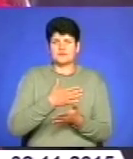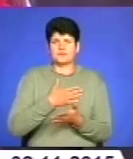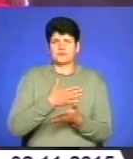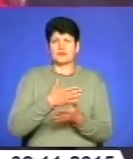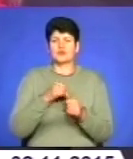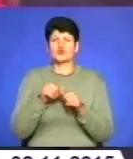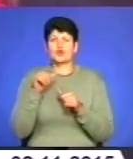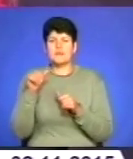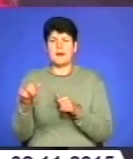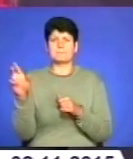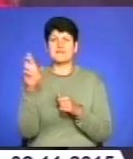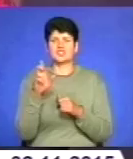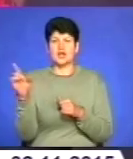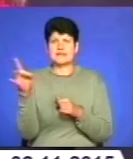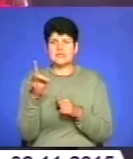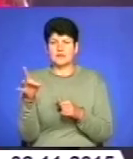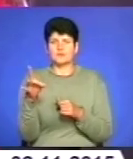в Бережанському районі,